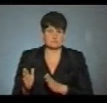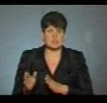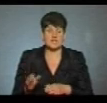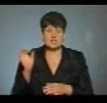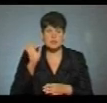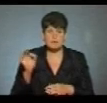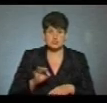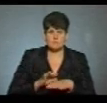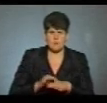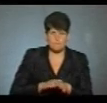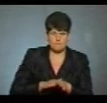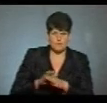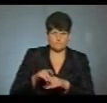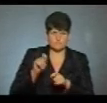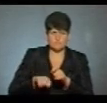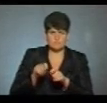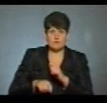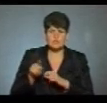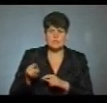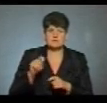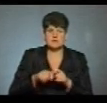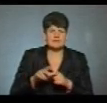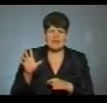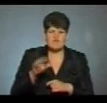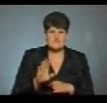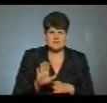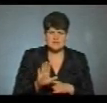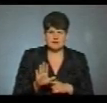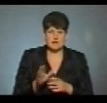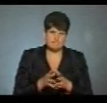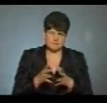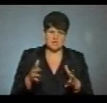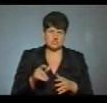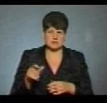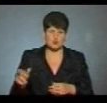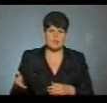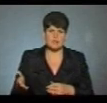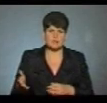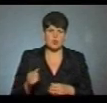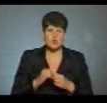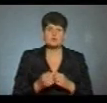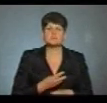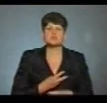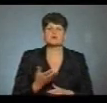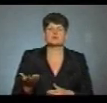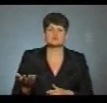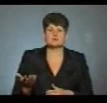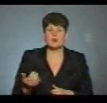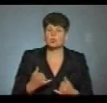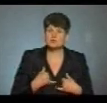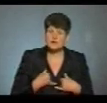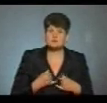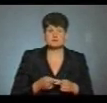провела повномасштабні дослідження, вони обстежили, ну, не всіх, але абсолютно більшість людей. Кожного бажаючого. У нас